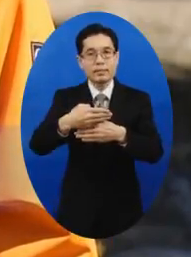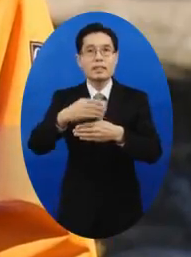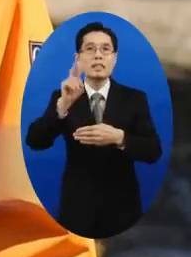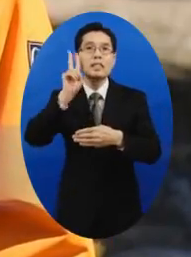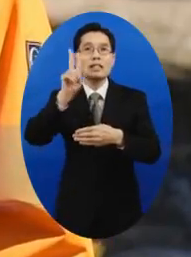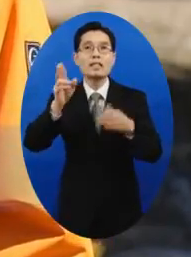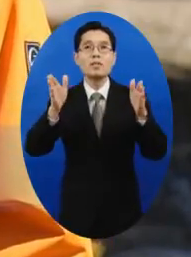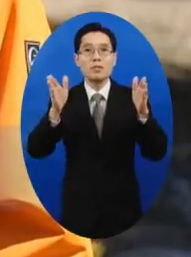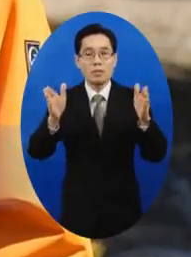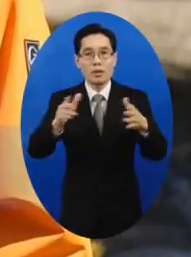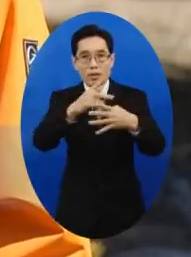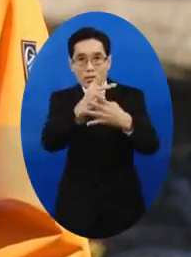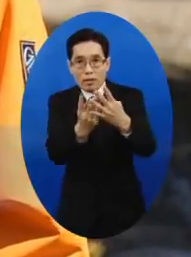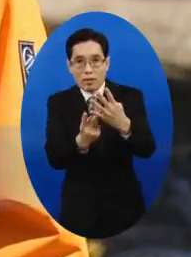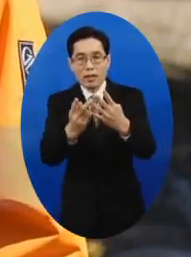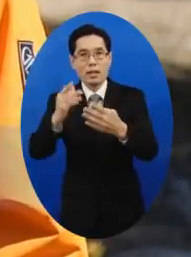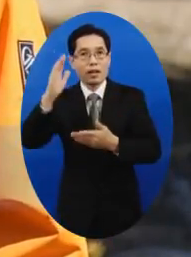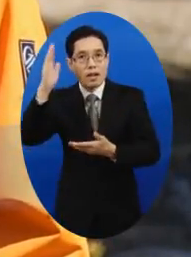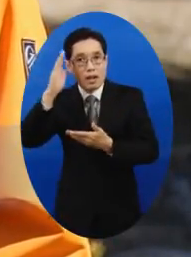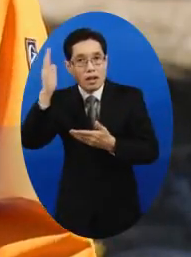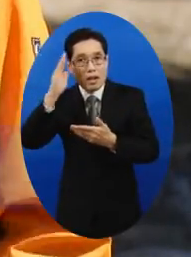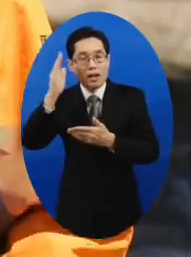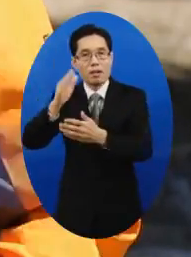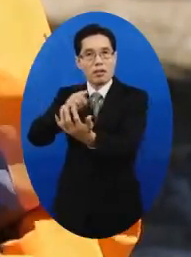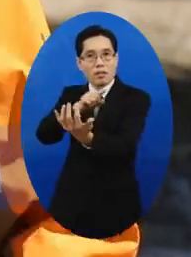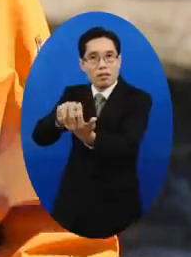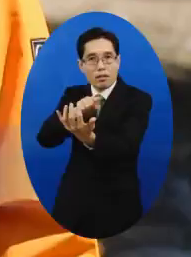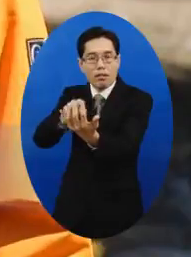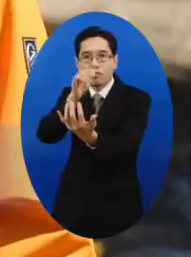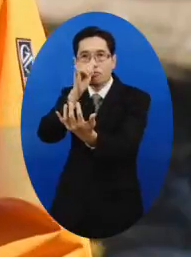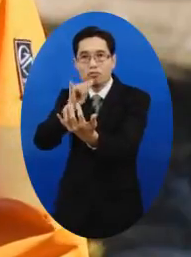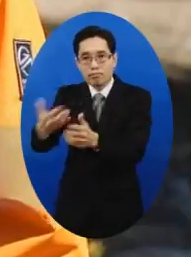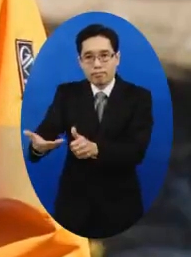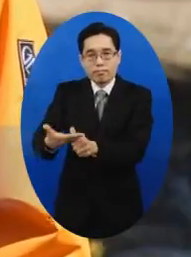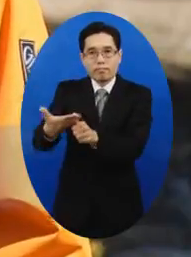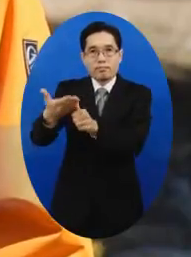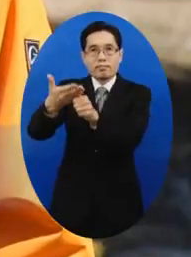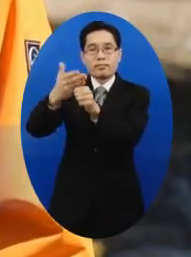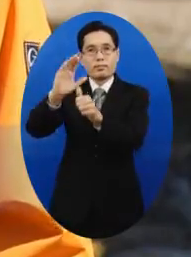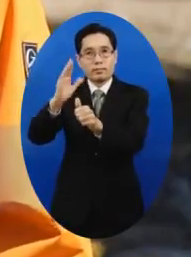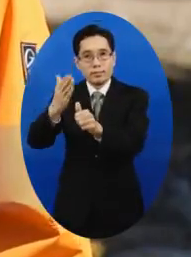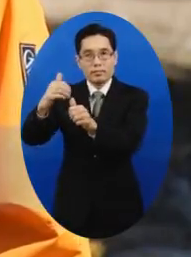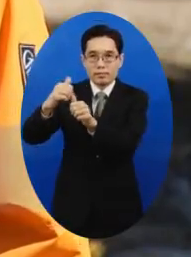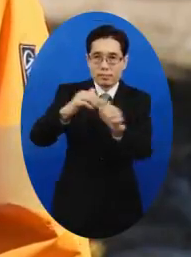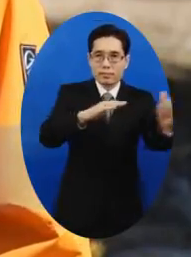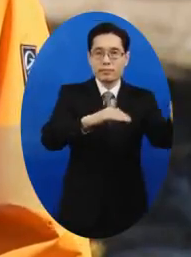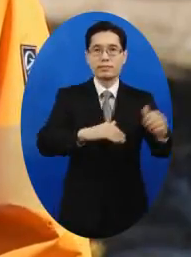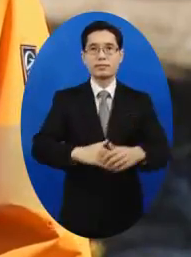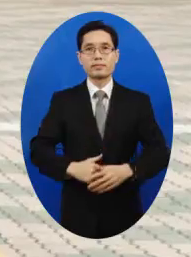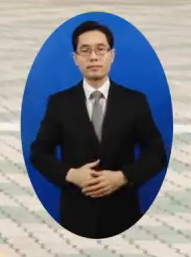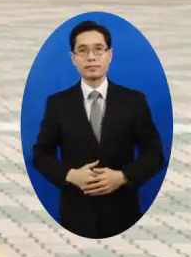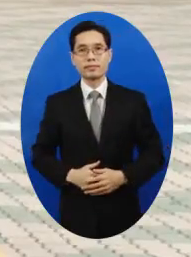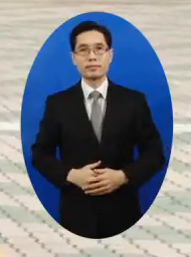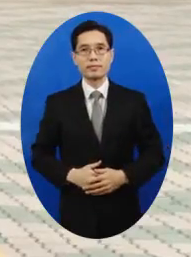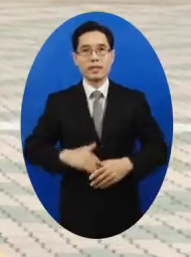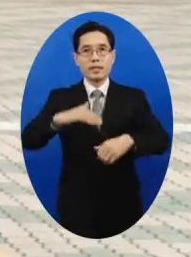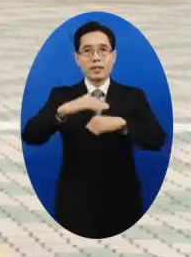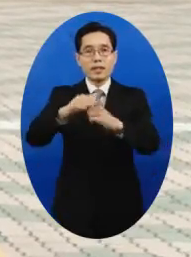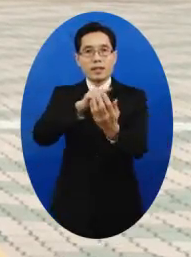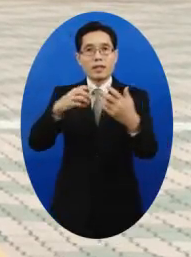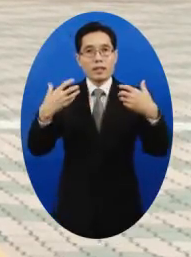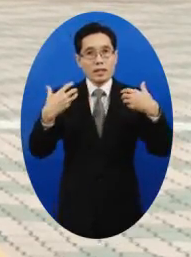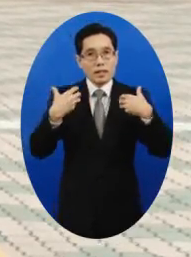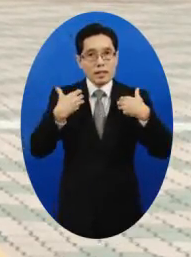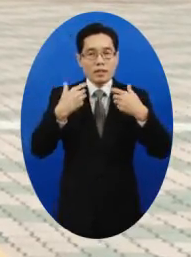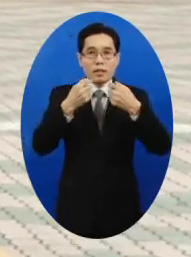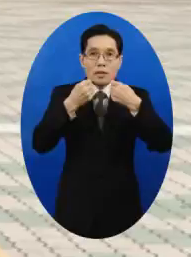프로그램을 통해서 훌륭한 하신 걸로 어연 지기를 키워지는 걸 아주 느낄 어서 보내도록 하겠습니다 대구시교육청